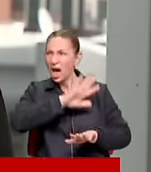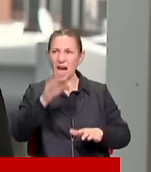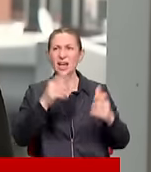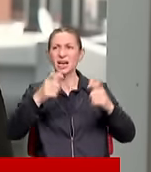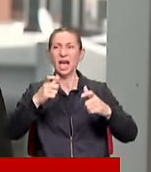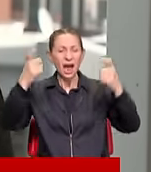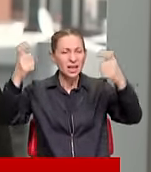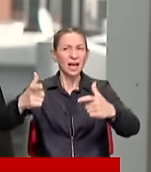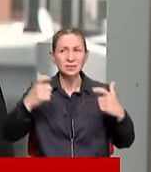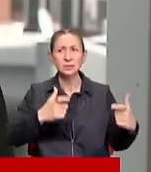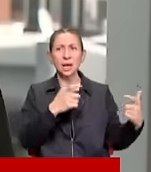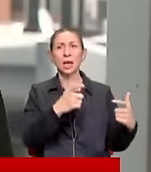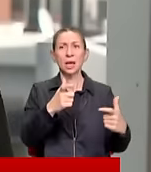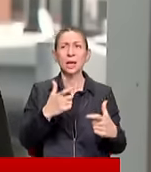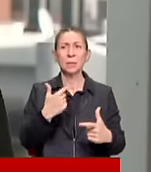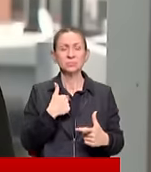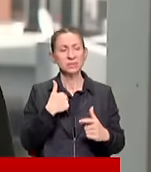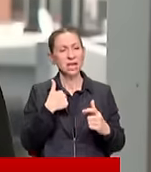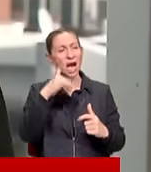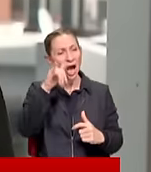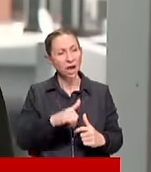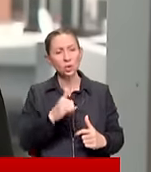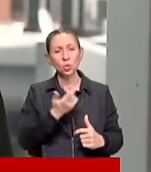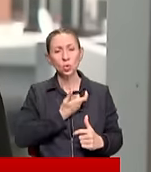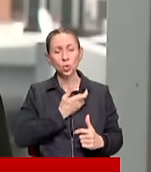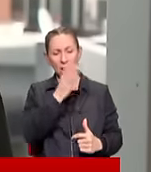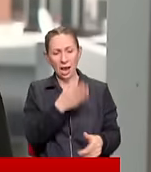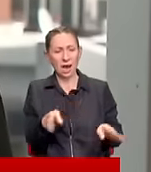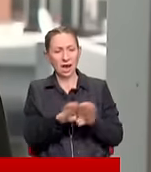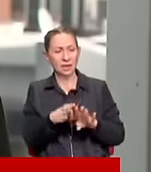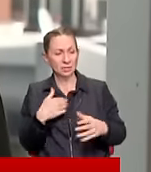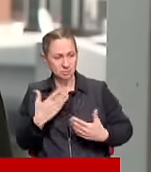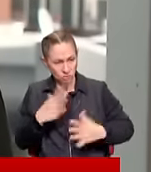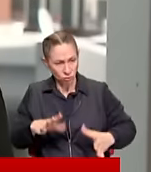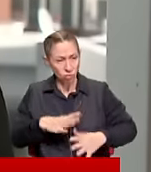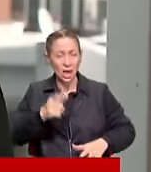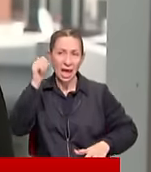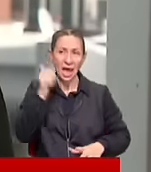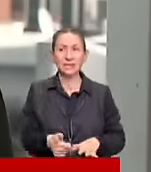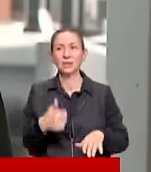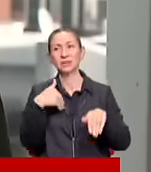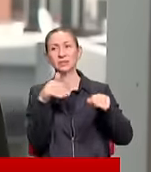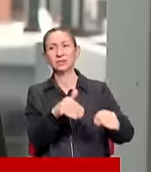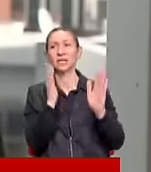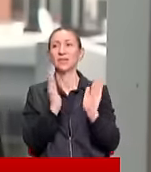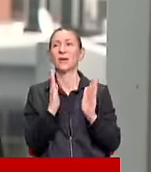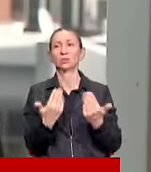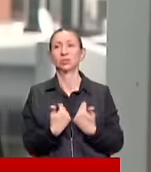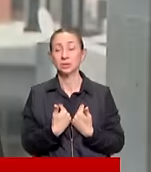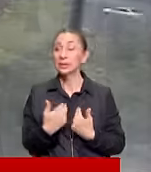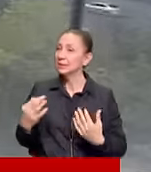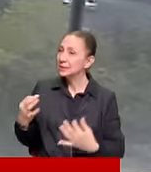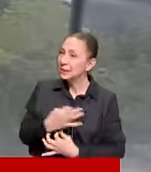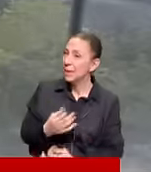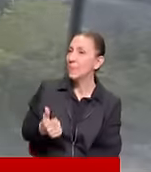mekanda, her alanda biz hak, hukuk, adaletten yanayız ve bunun her zaman da yanında olmaya devam edeceğiz efendim. Sayın